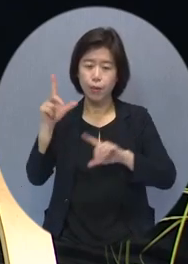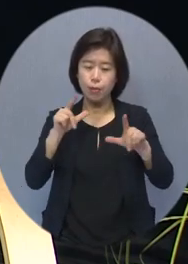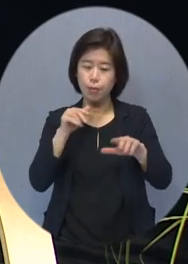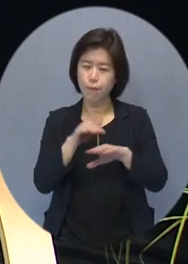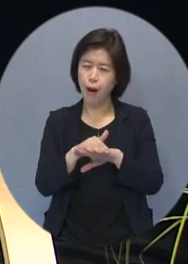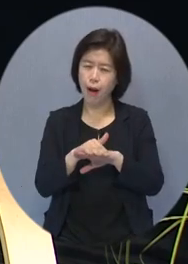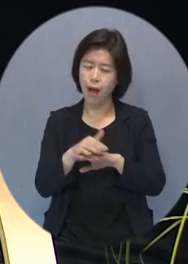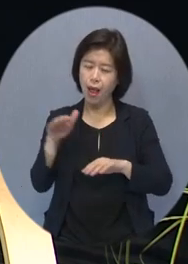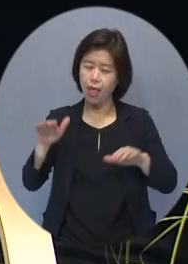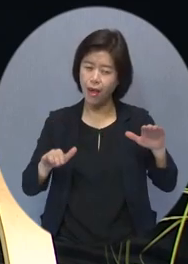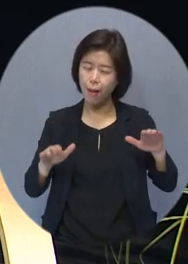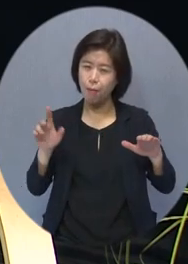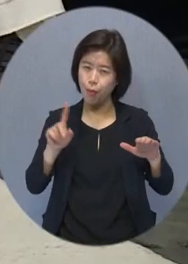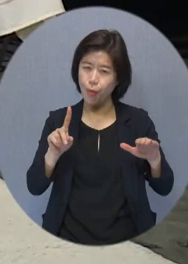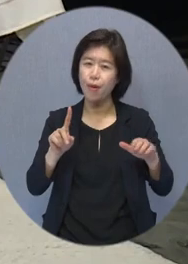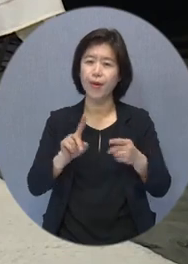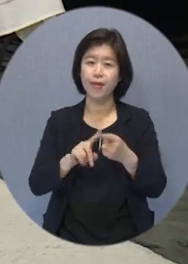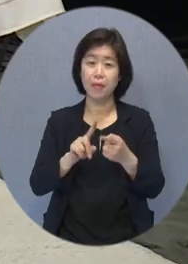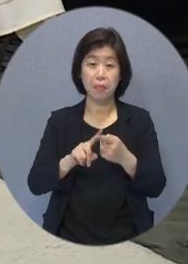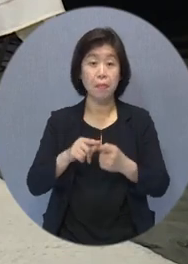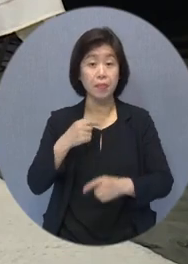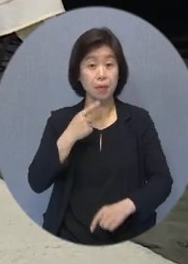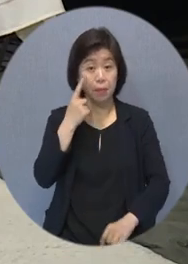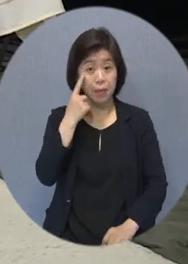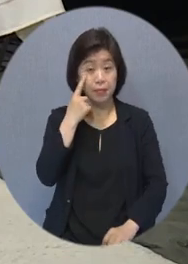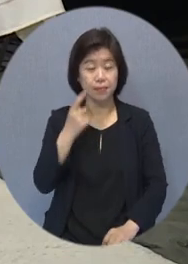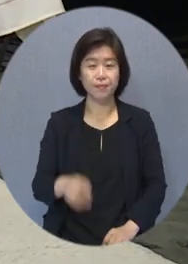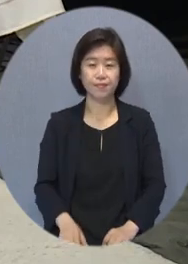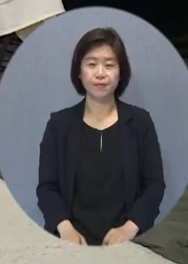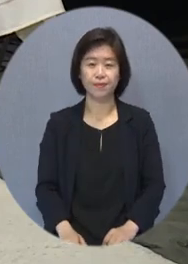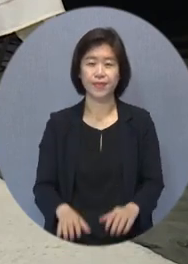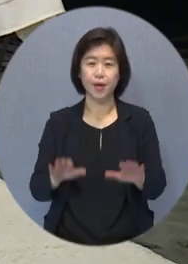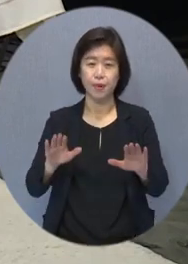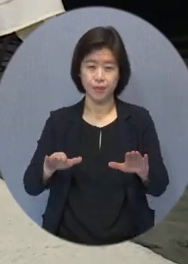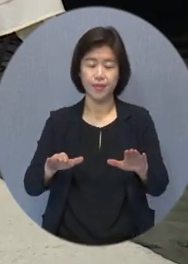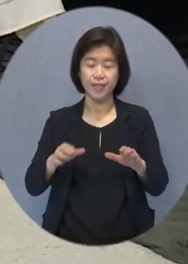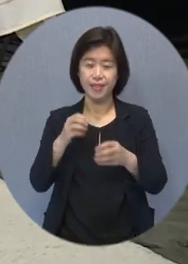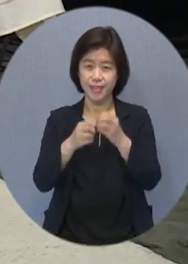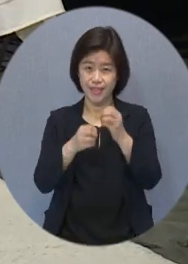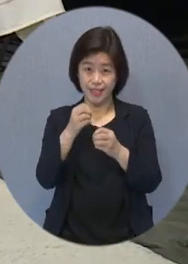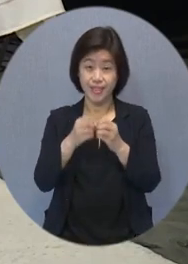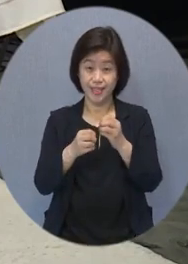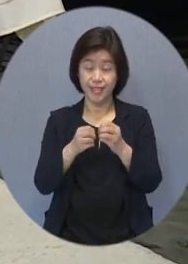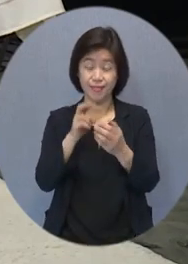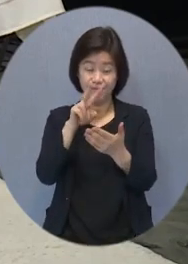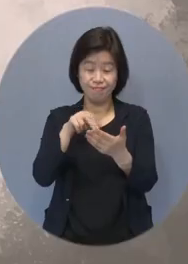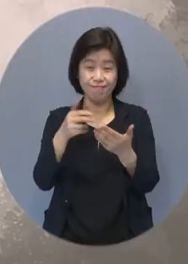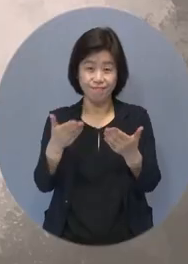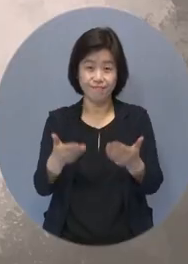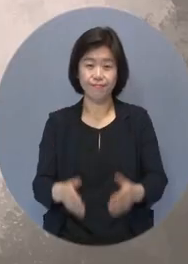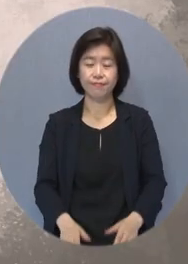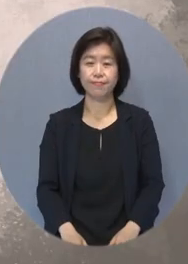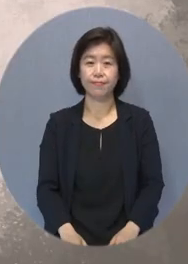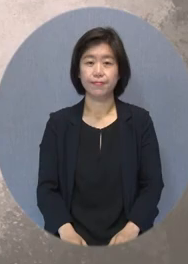것도 재미있겠습니다. 그럼 오늘 작품 만나보시겠습니다.